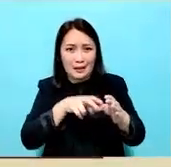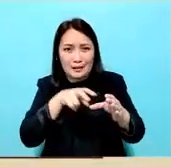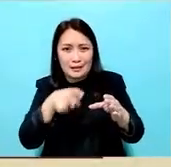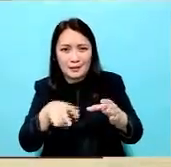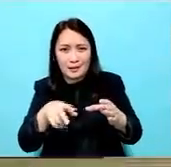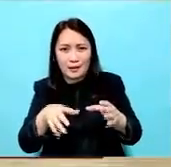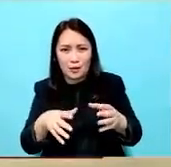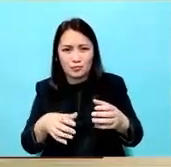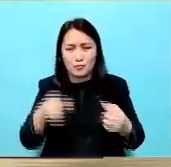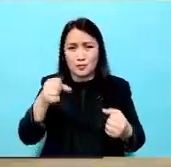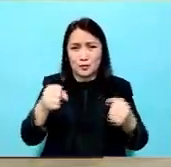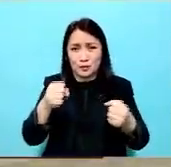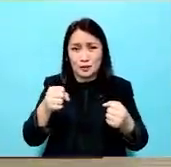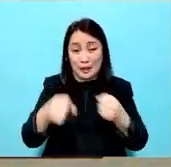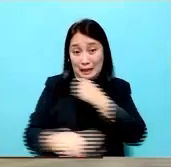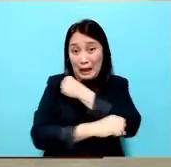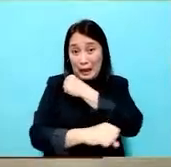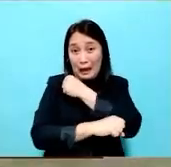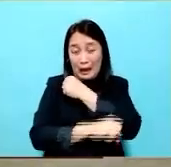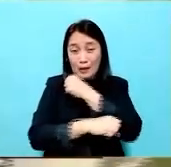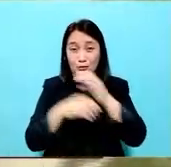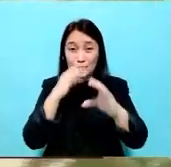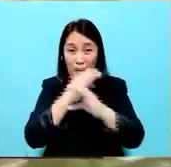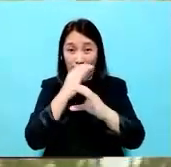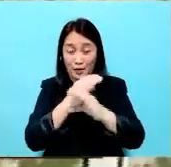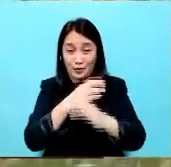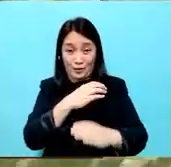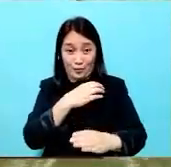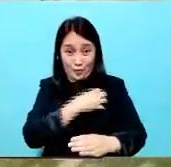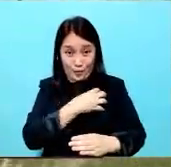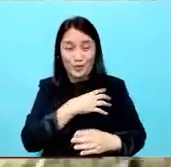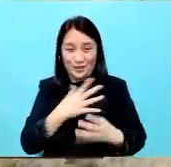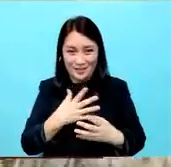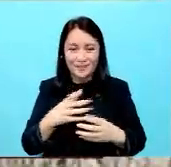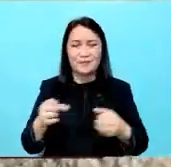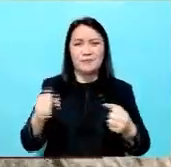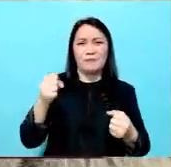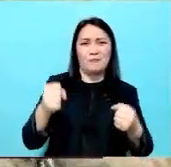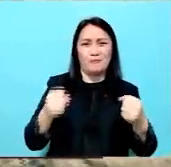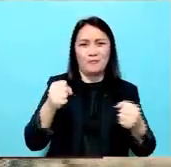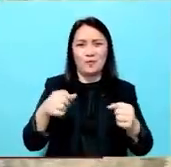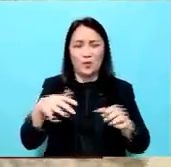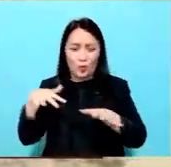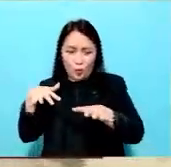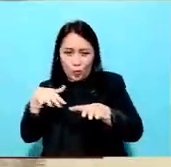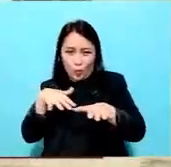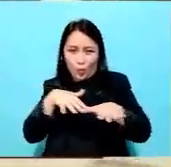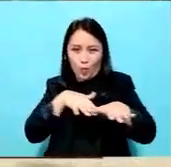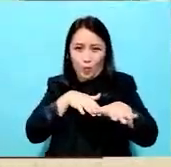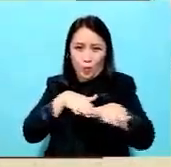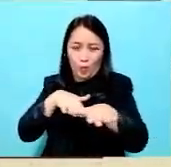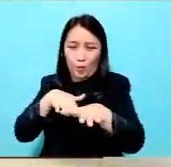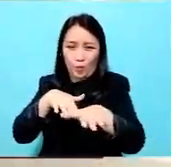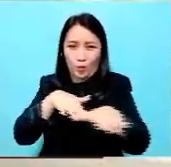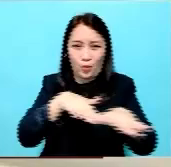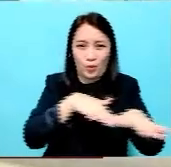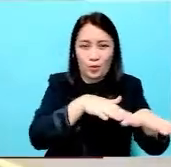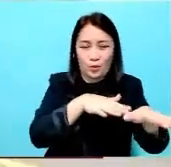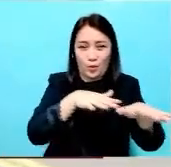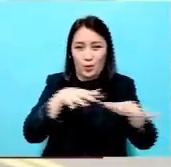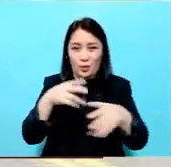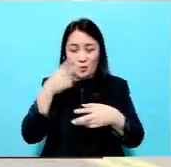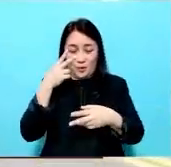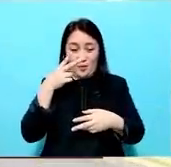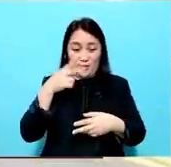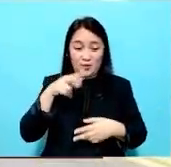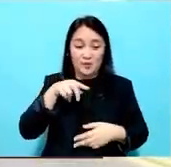suspect ang ninakaw na kotse ng California Highway Patrol habang hinahabol ng mga otoridad. Sa isang aerial video, makikitang